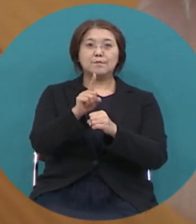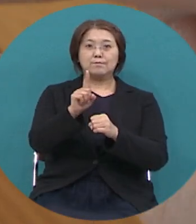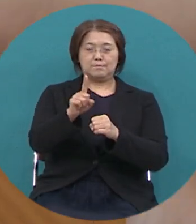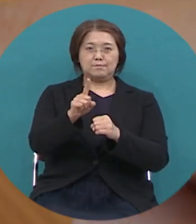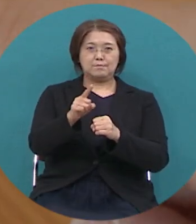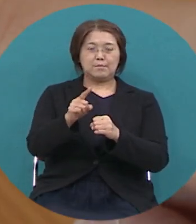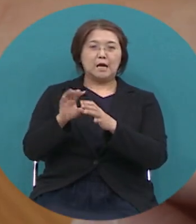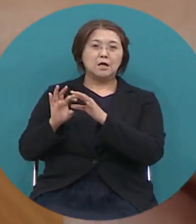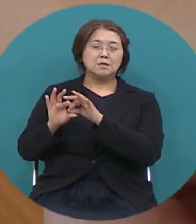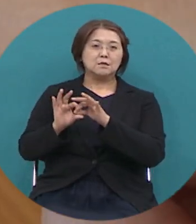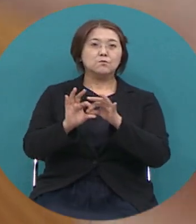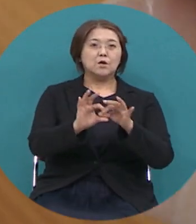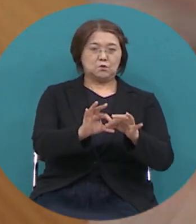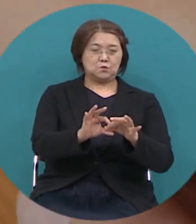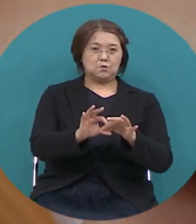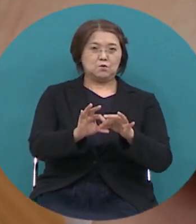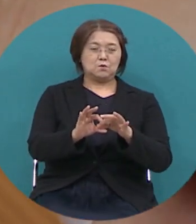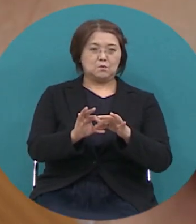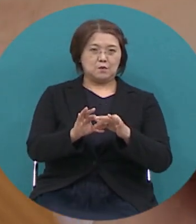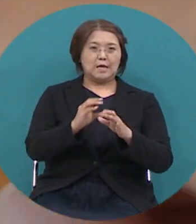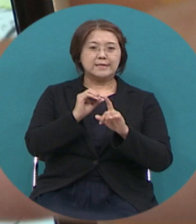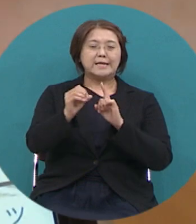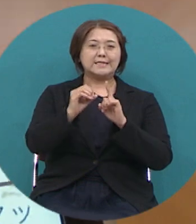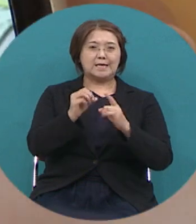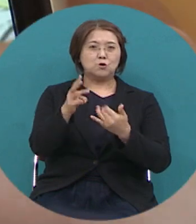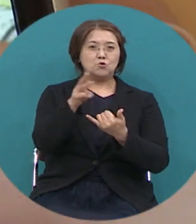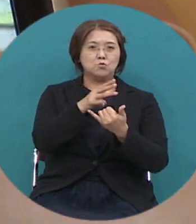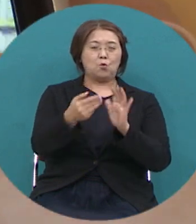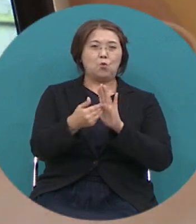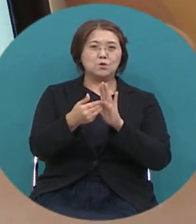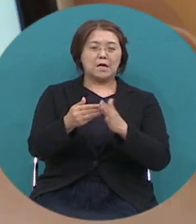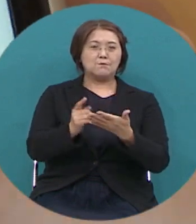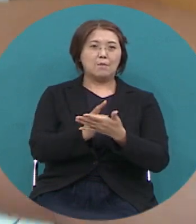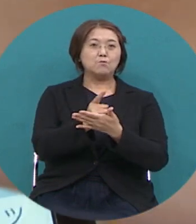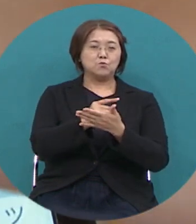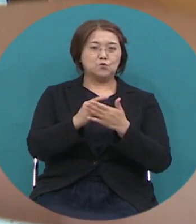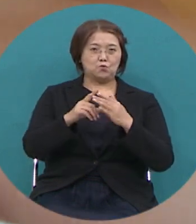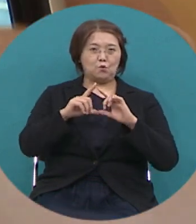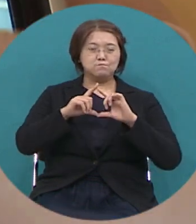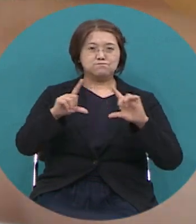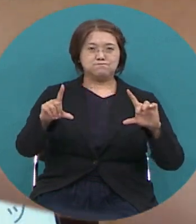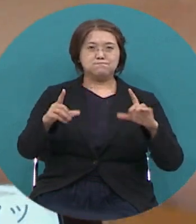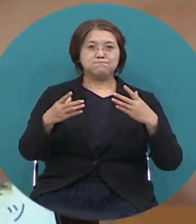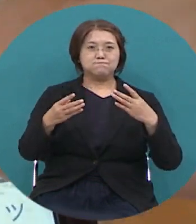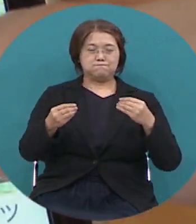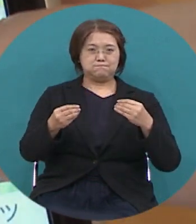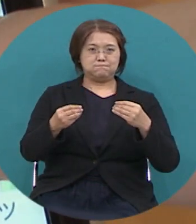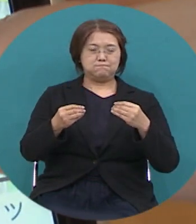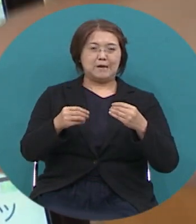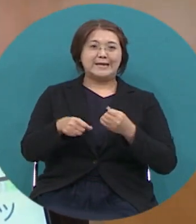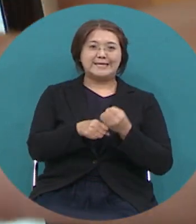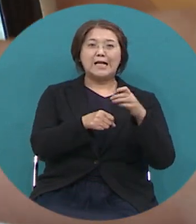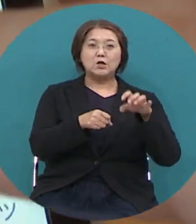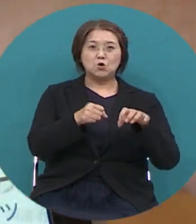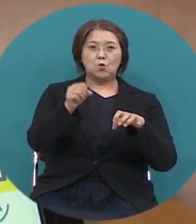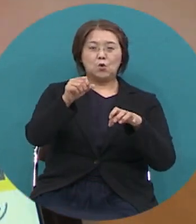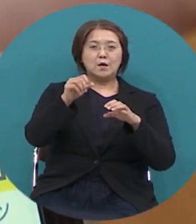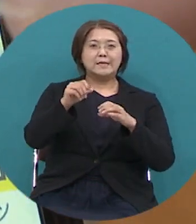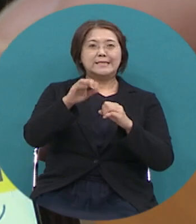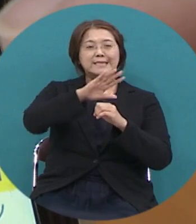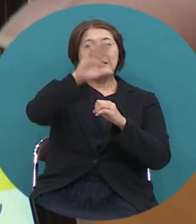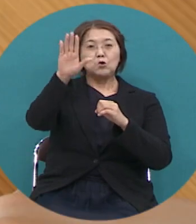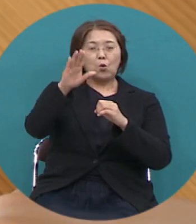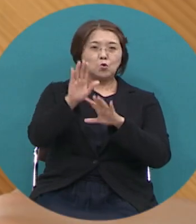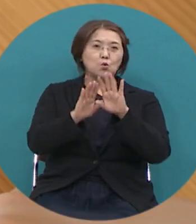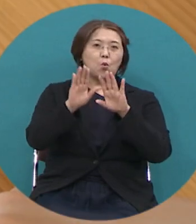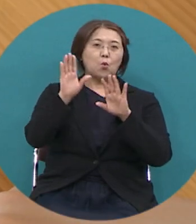シームレスデジタル防災マップの公開を始めました。避難所や気象情報など防災情報